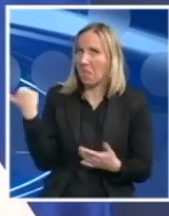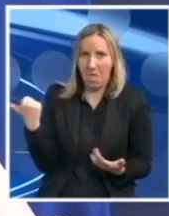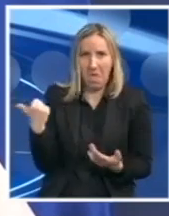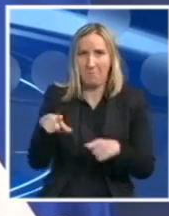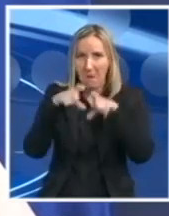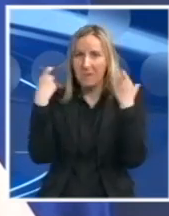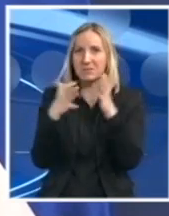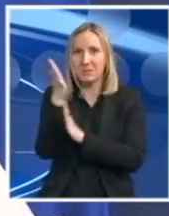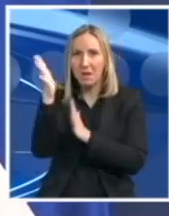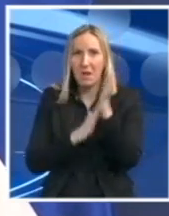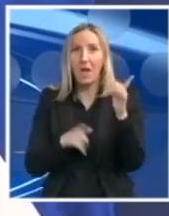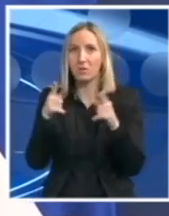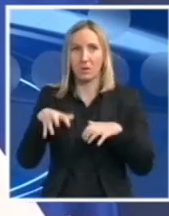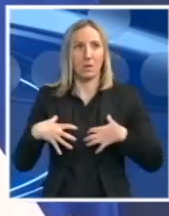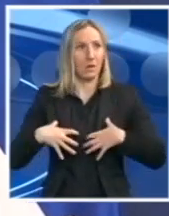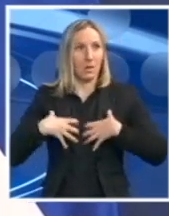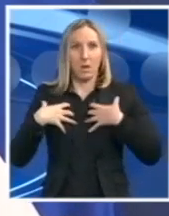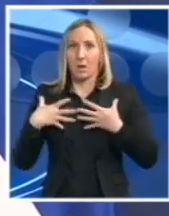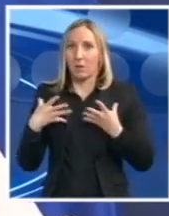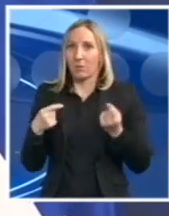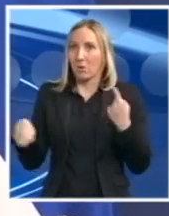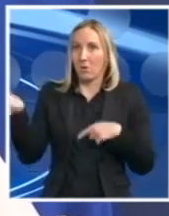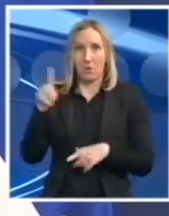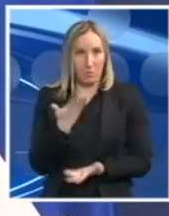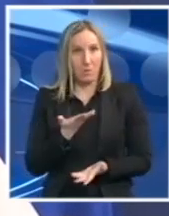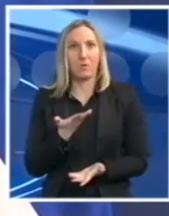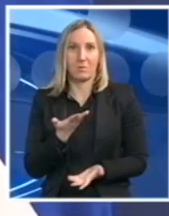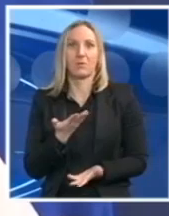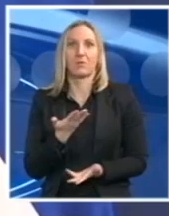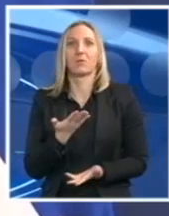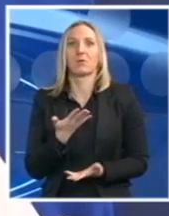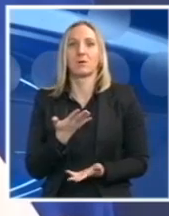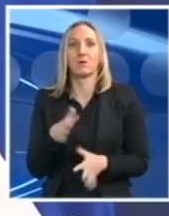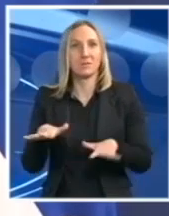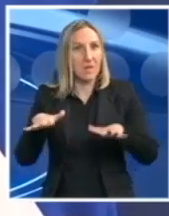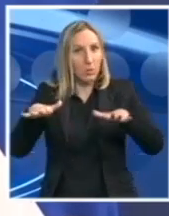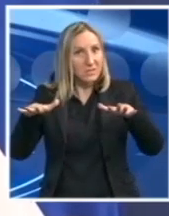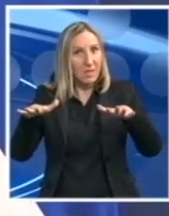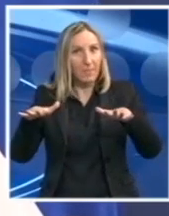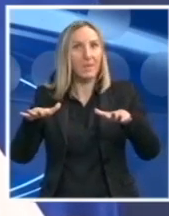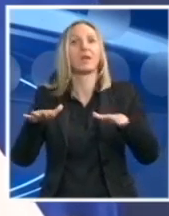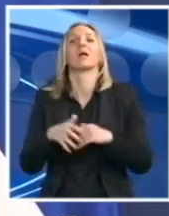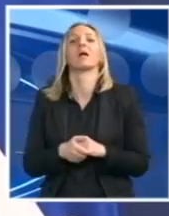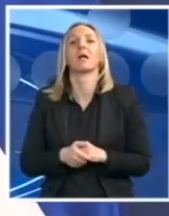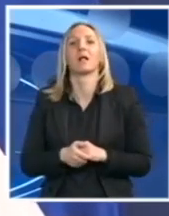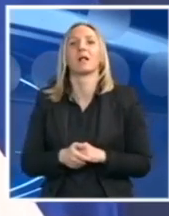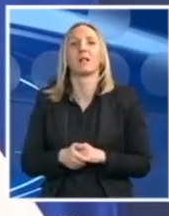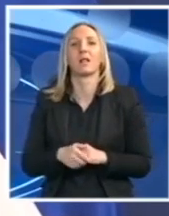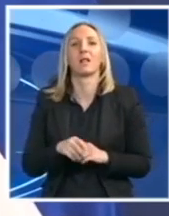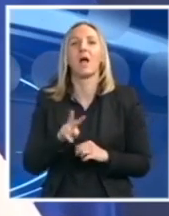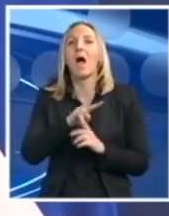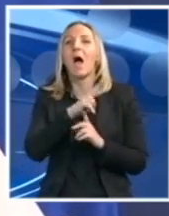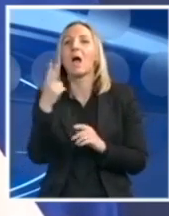zaštitna oprema, što je uznemirilo veliki deo javnosti, od građana do pacijenata. Sa druge strane, ona u nekom drugom delu javnosti